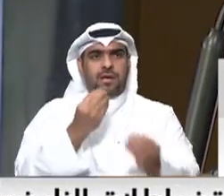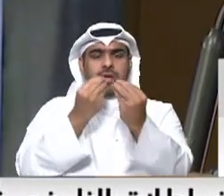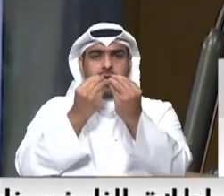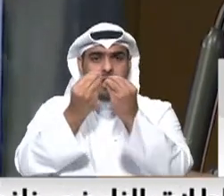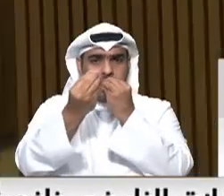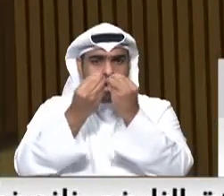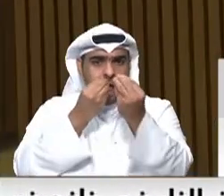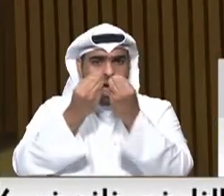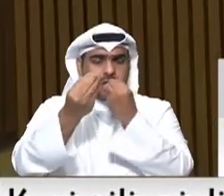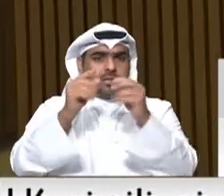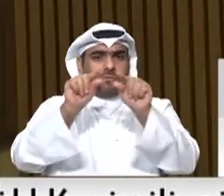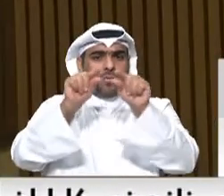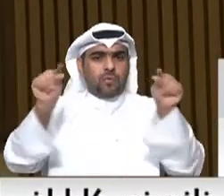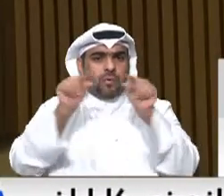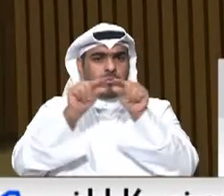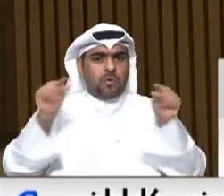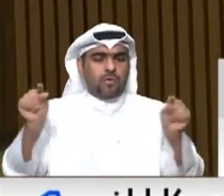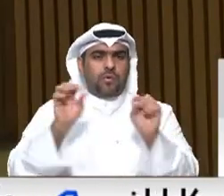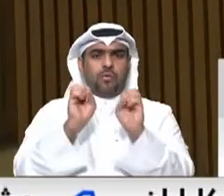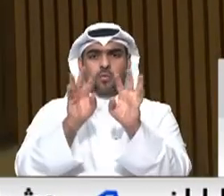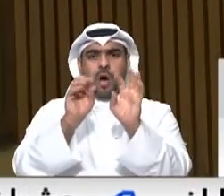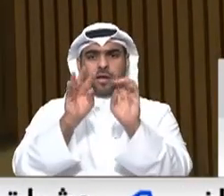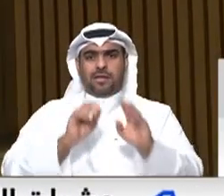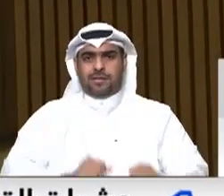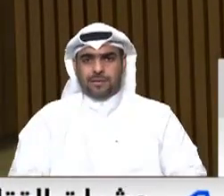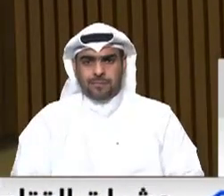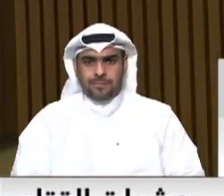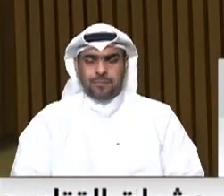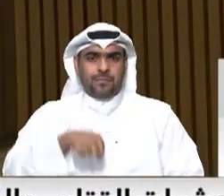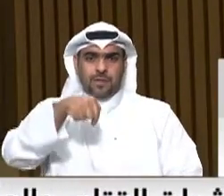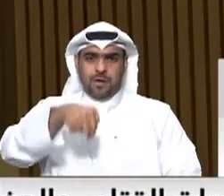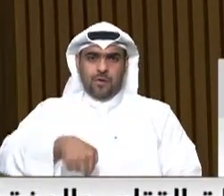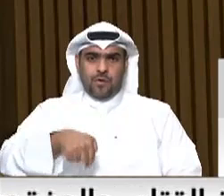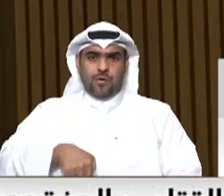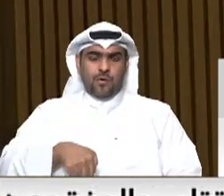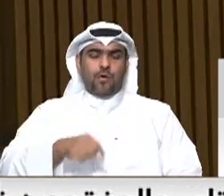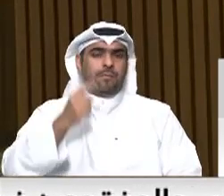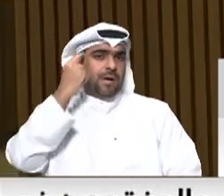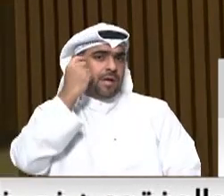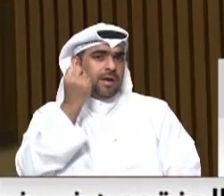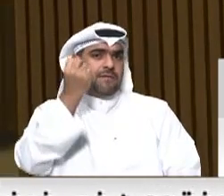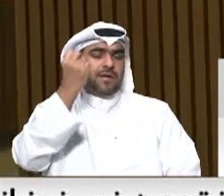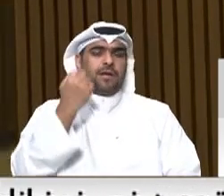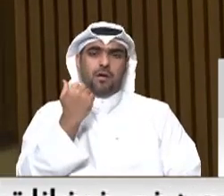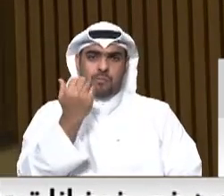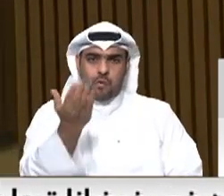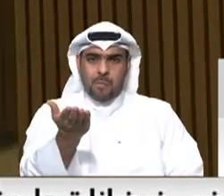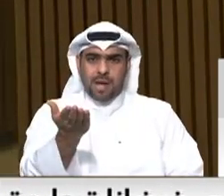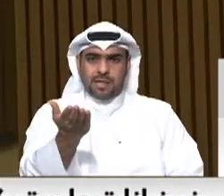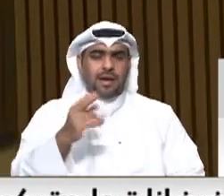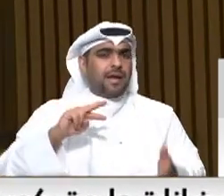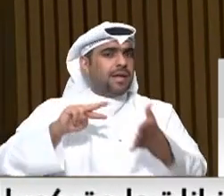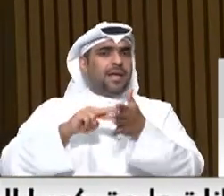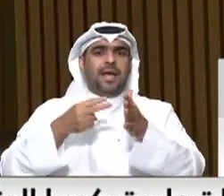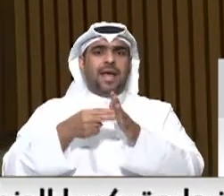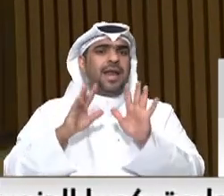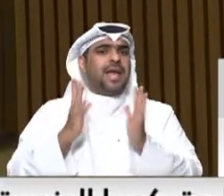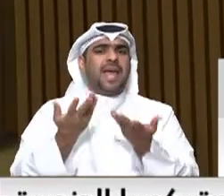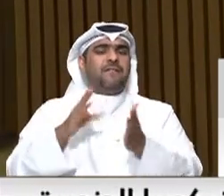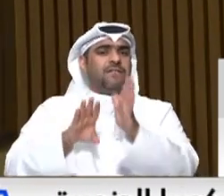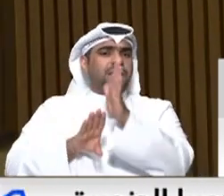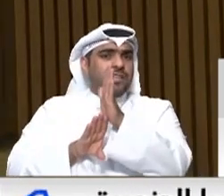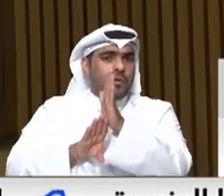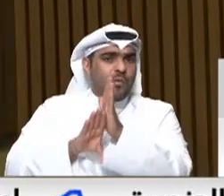النقاط عرضت مبادره للنهوض بالتعليم العام هذه المبادره لاقت